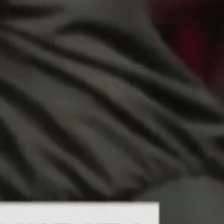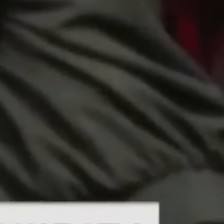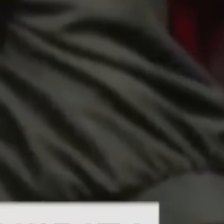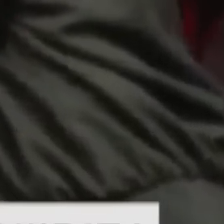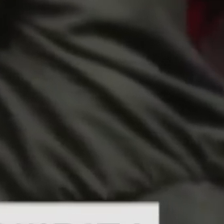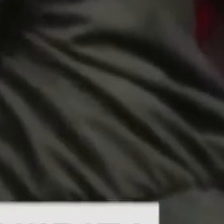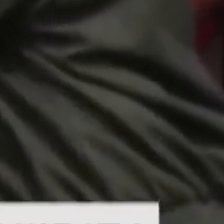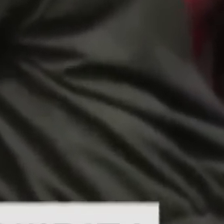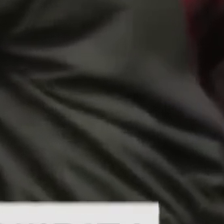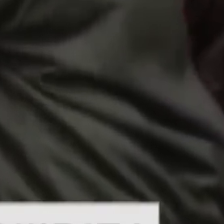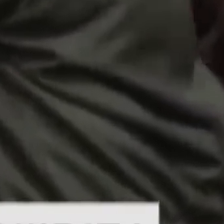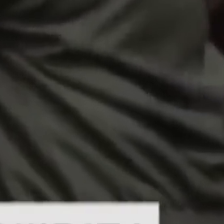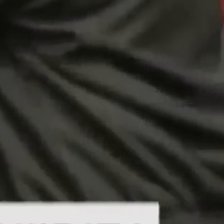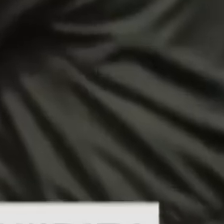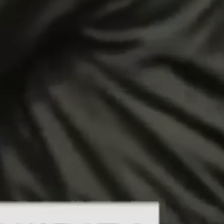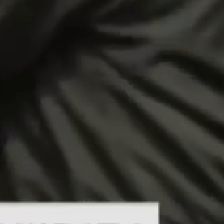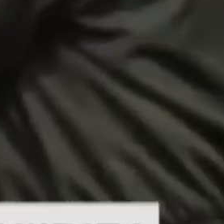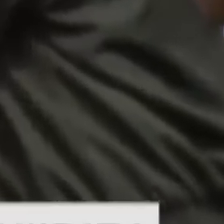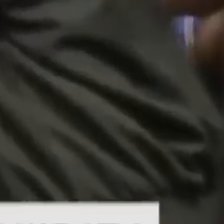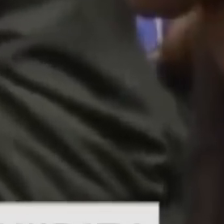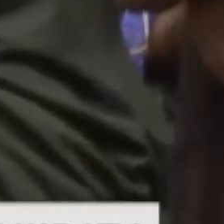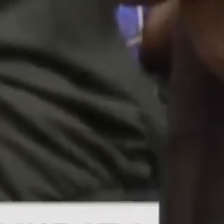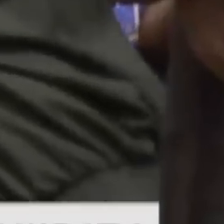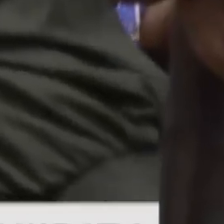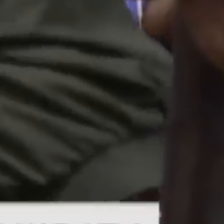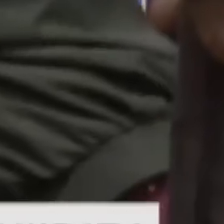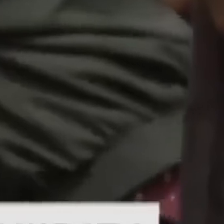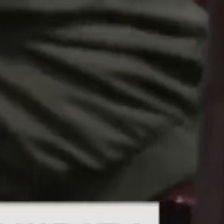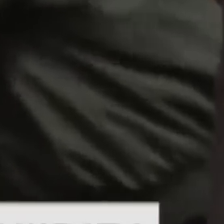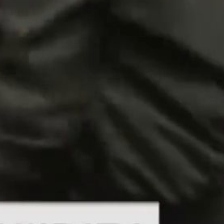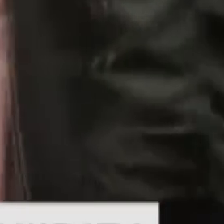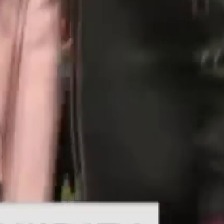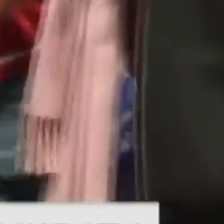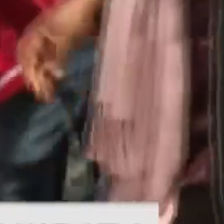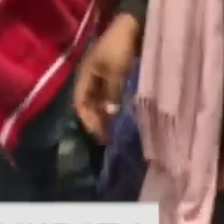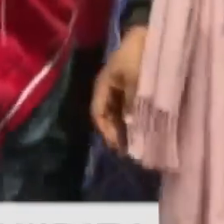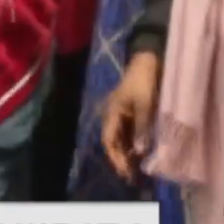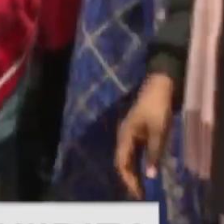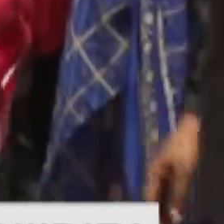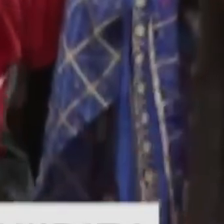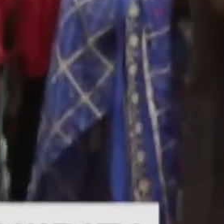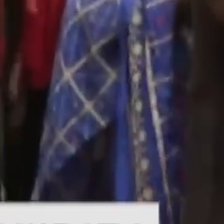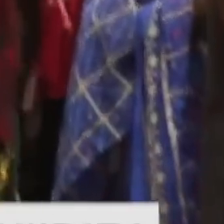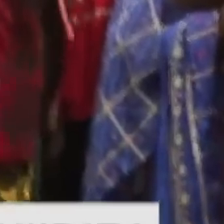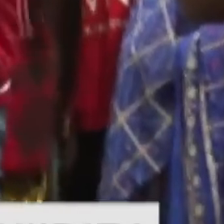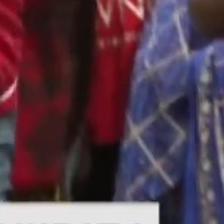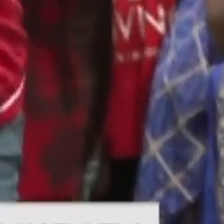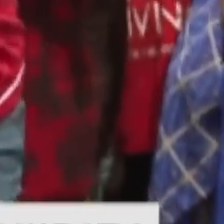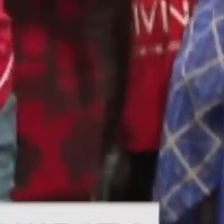ku gituro Ntezeremye Feza ashyinguwe mu cyubahiro umugore we Mukamanzi Generous umusigiye umwana w'imfura amezi